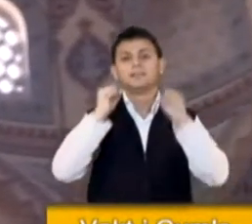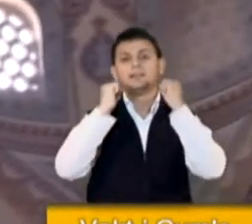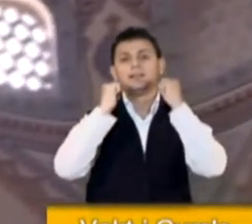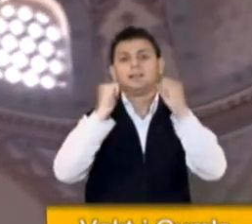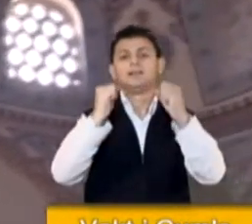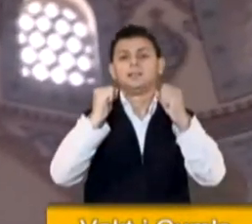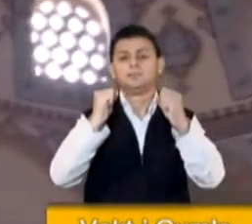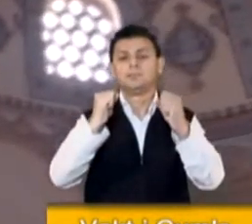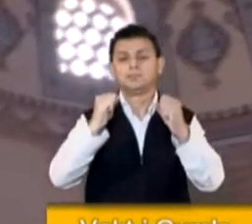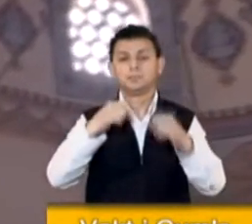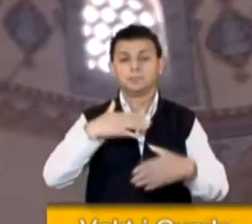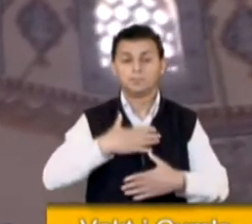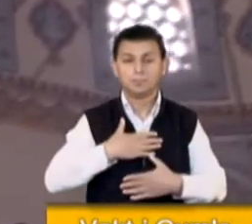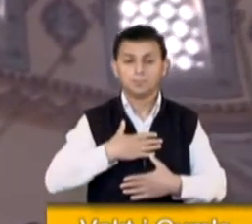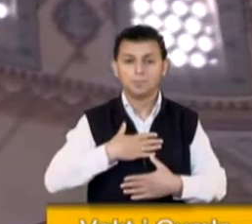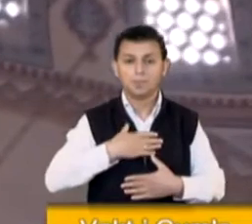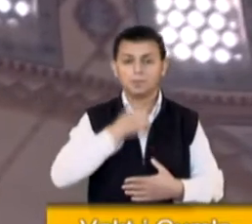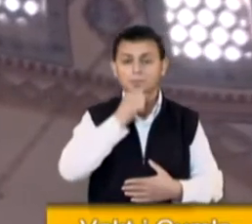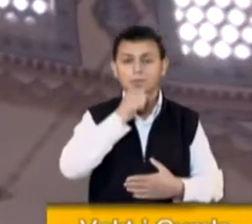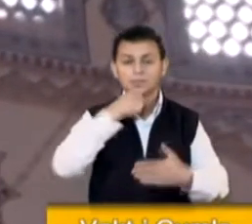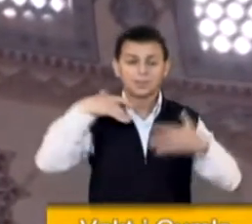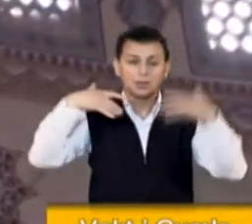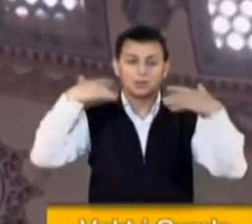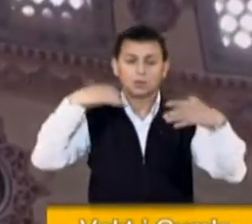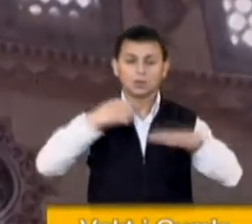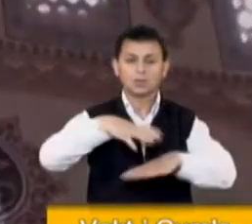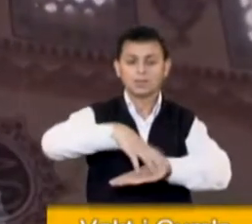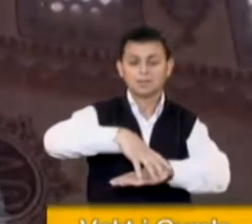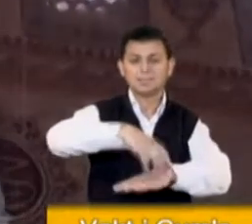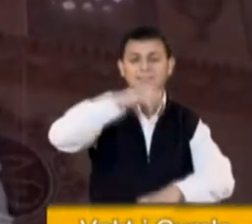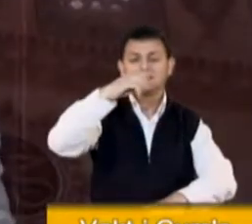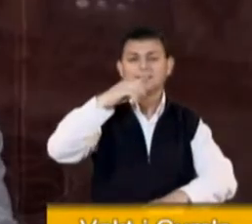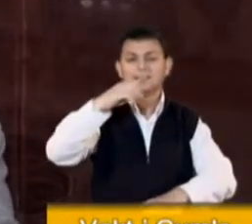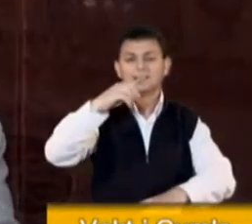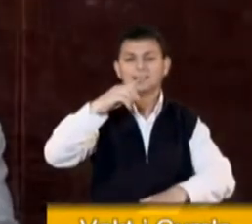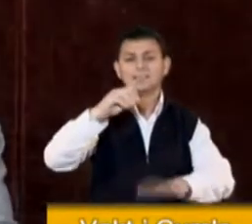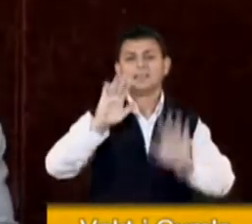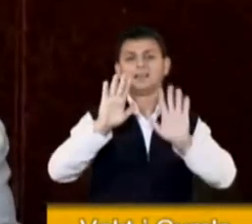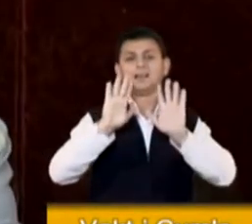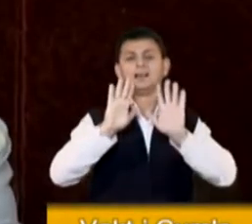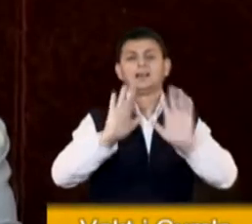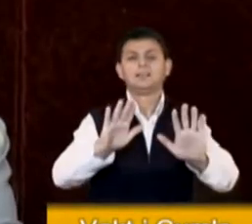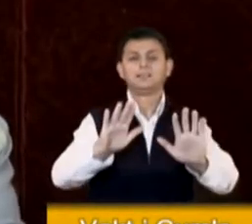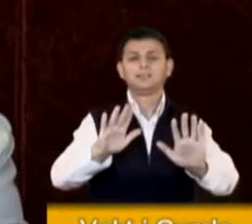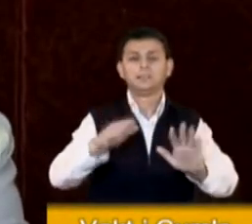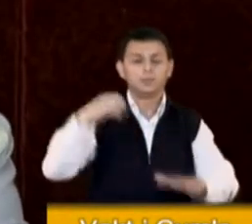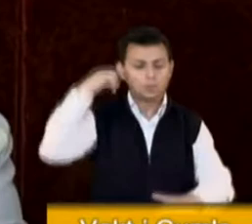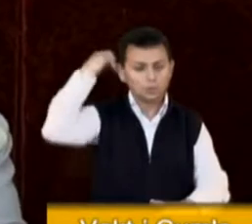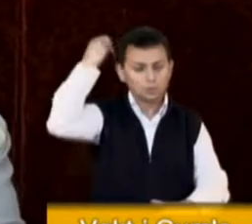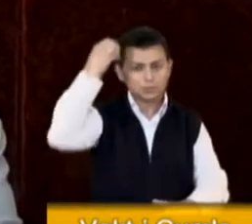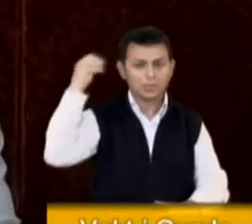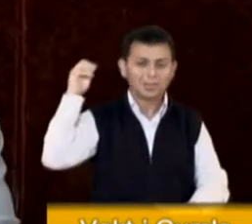ki benim keçiler koyunlar dağda kalmış. Kurtların ağzını bir bağlayıver de kurtlar yemesin. Ama ya